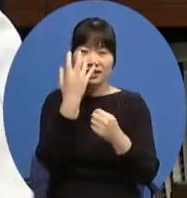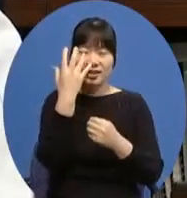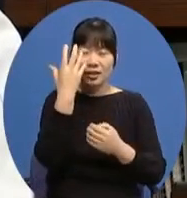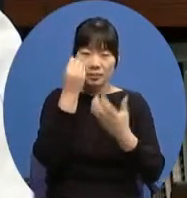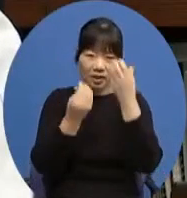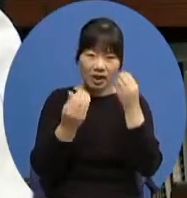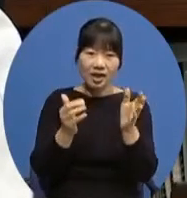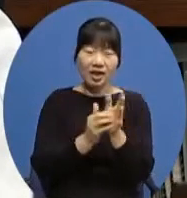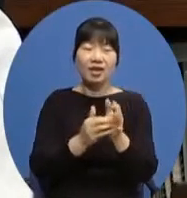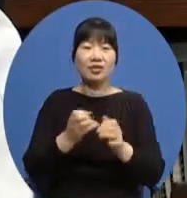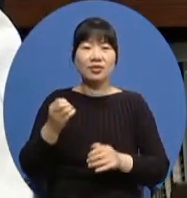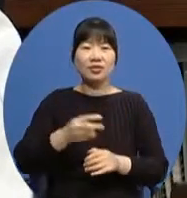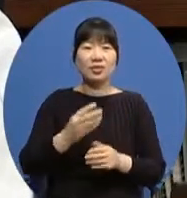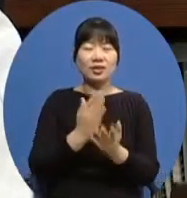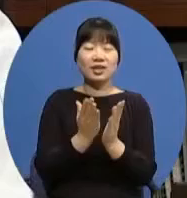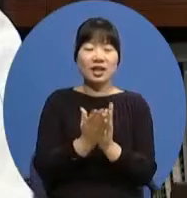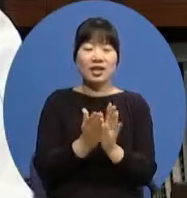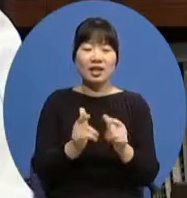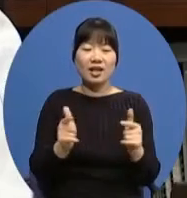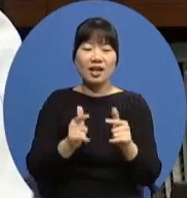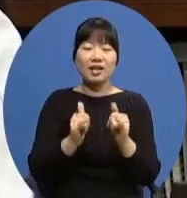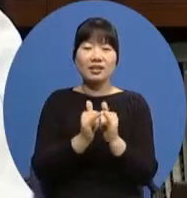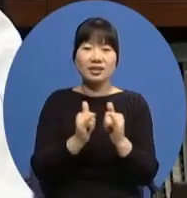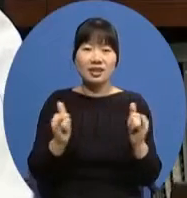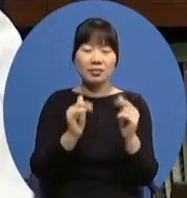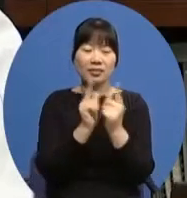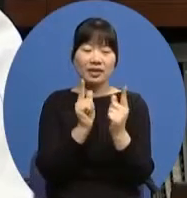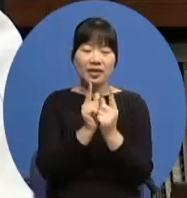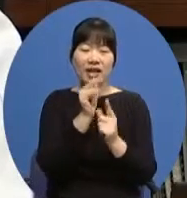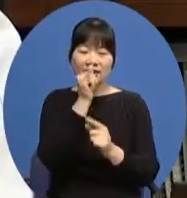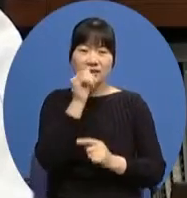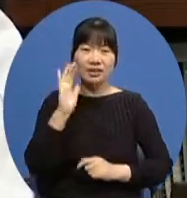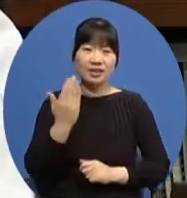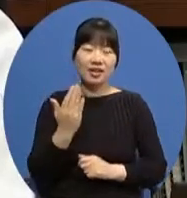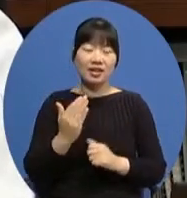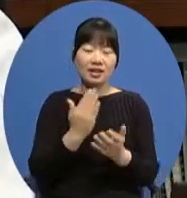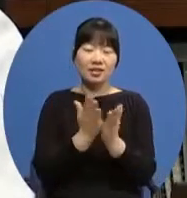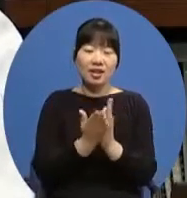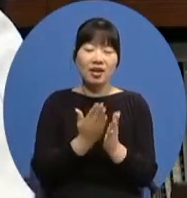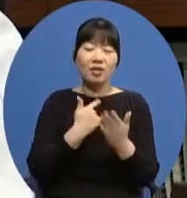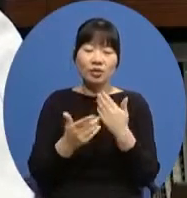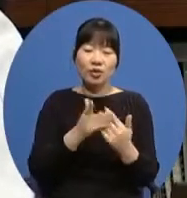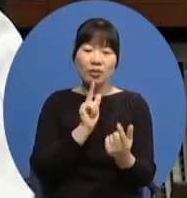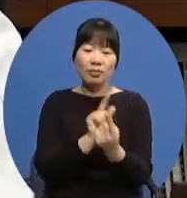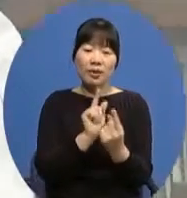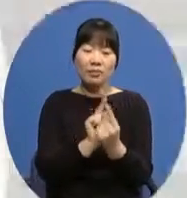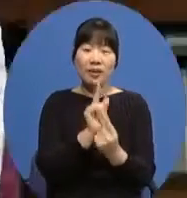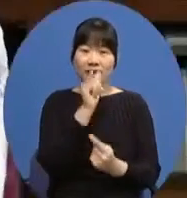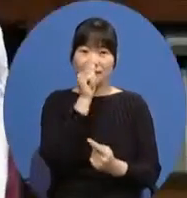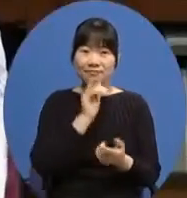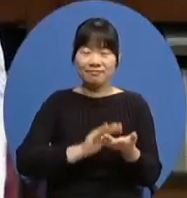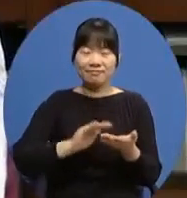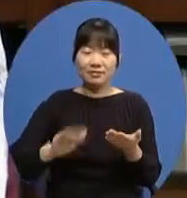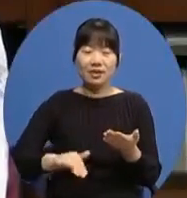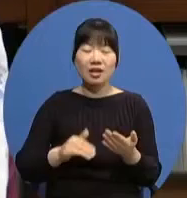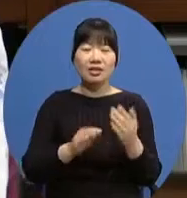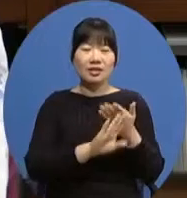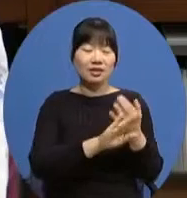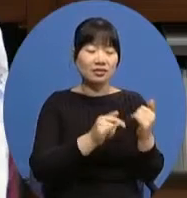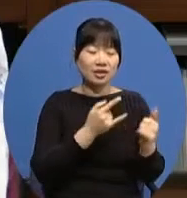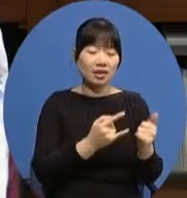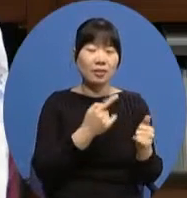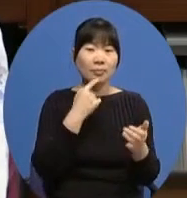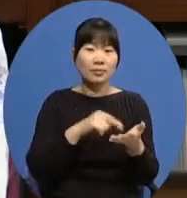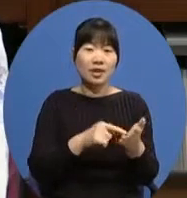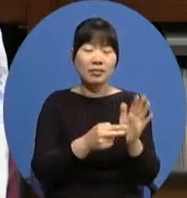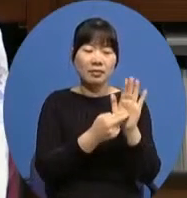관찰할 수 있게 되고 또 다양한 계층의 사람들을 만나볼 수 있게 되고 다양한 경험을 하게 되는 거죠. 일단은 남한테 피해 안